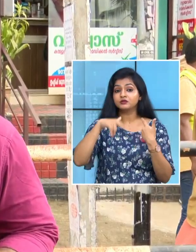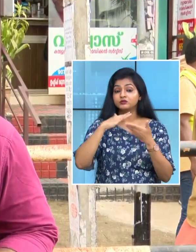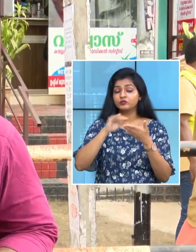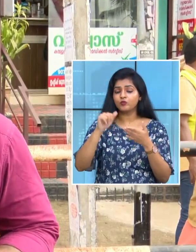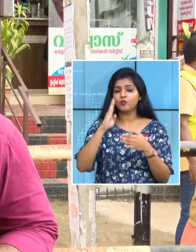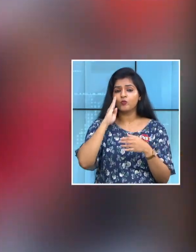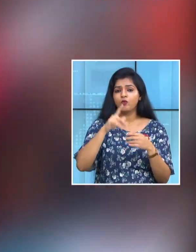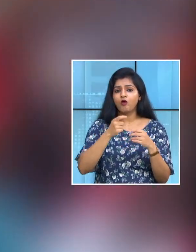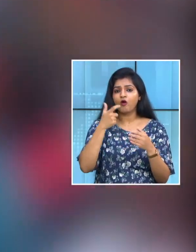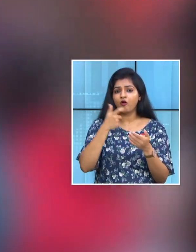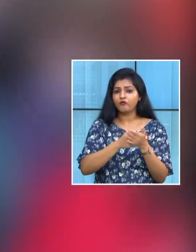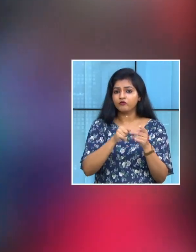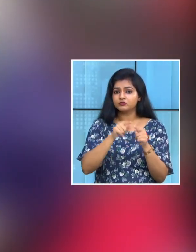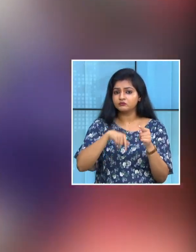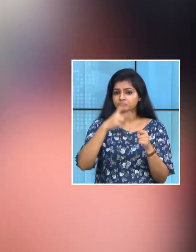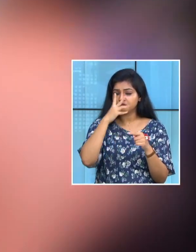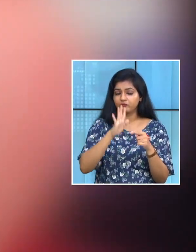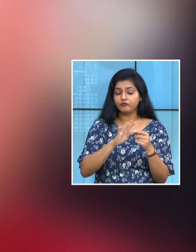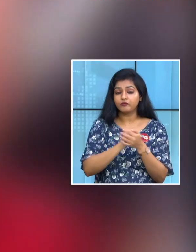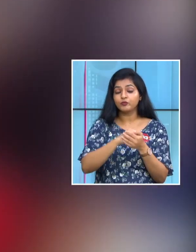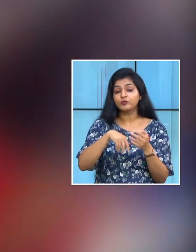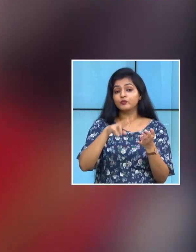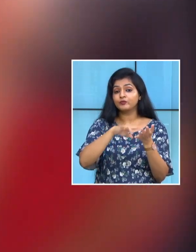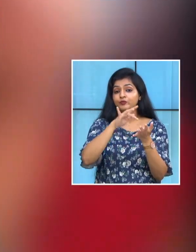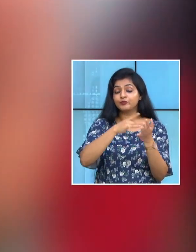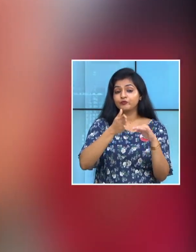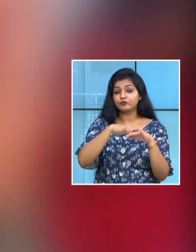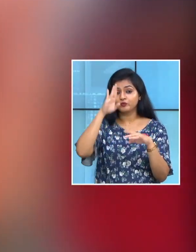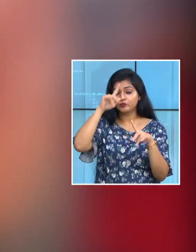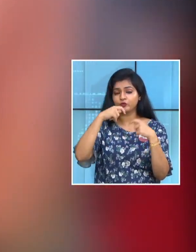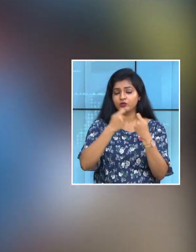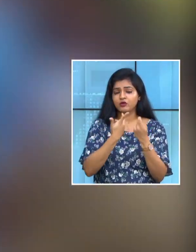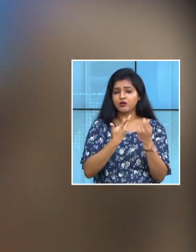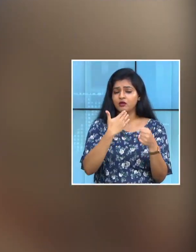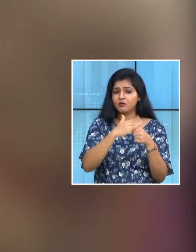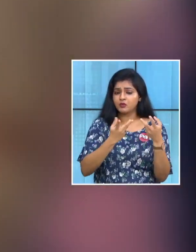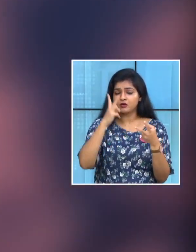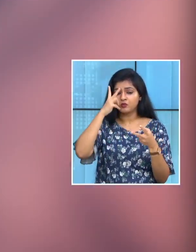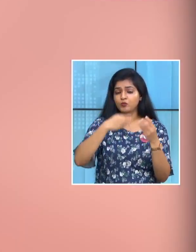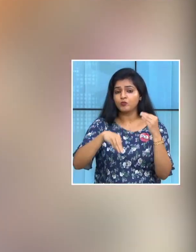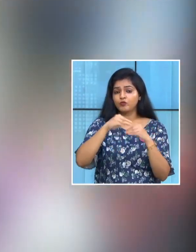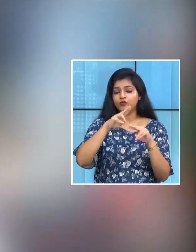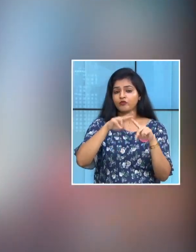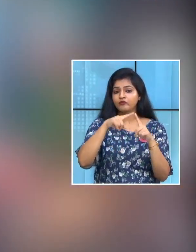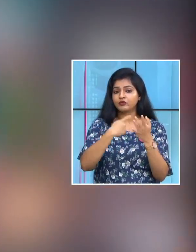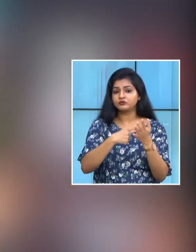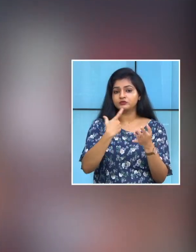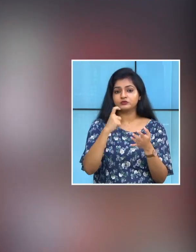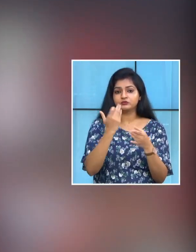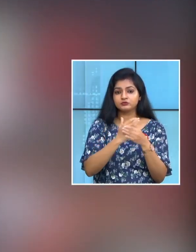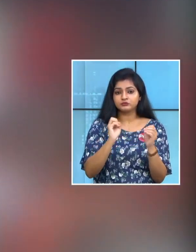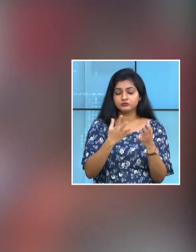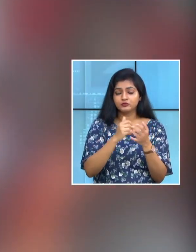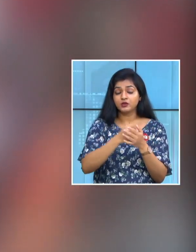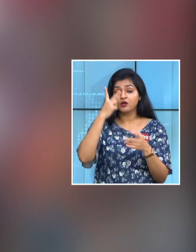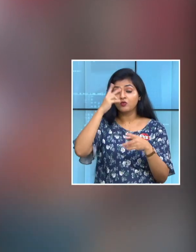ചെയ്ത നിലയിലാണ് എന്നുള്ളതാണ് ഏറ്റവും പ്രധാനപ്പെട്ട കാര്യം. നിയമം പോലീസ് ഇതുമായി ബന്ധപ്പെട്ട അസ്വാഭാവിക മരണത്തിന് കേസെടുത്തിട്ടുണ്ട്. ആ ദുരൂഹത സംശയിക്കുകയാണ്. ആ ദുരൂഹത ബലപ്പെടുത്തുന്ന